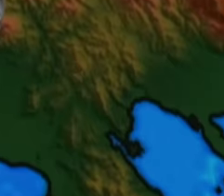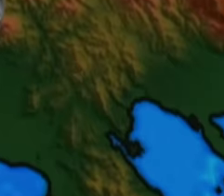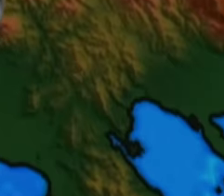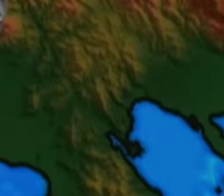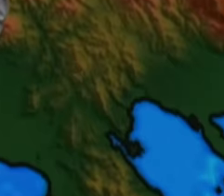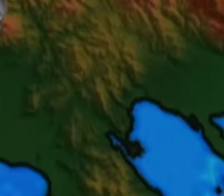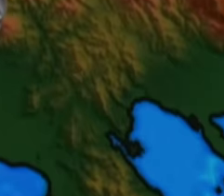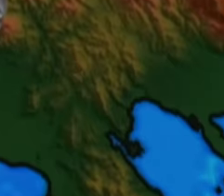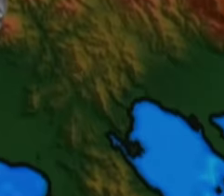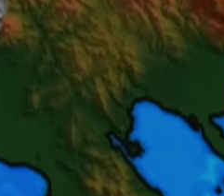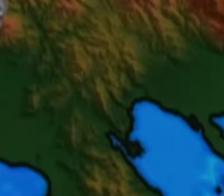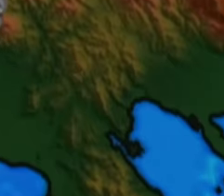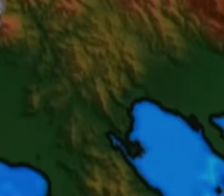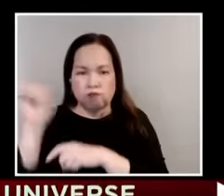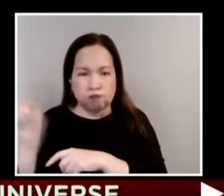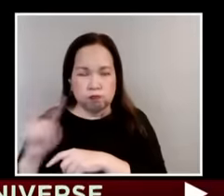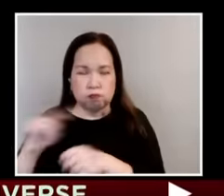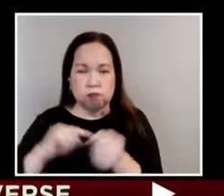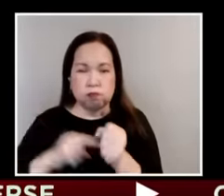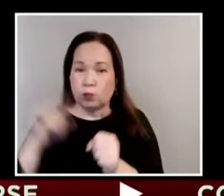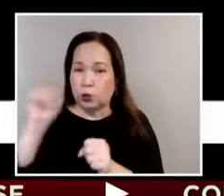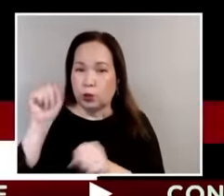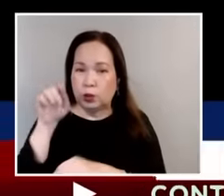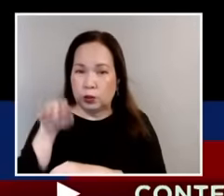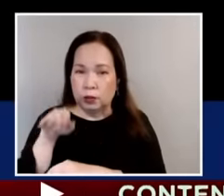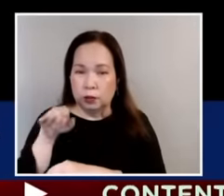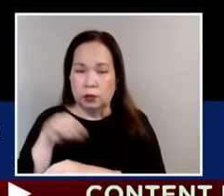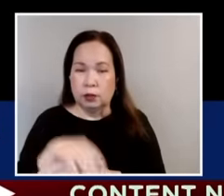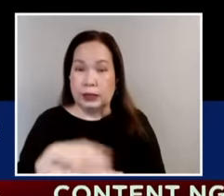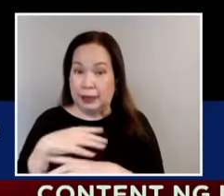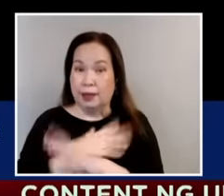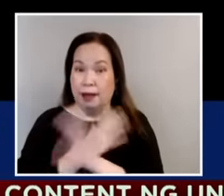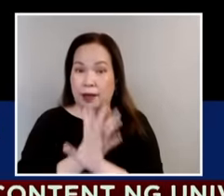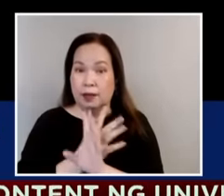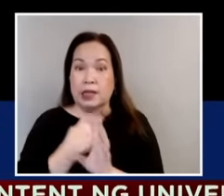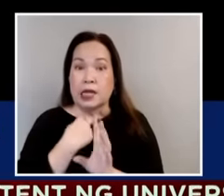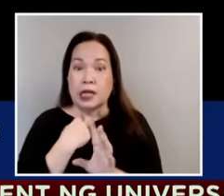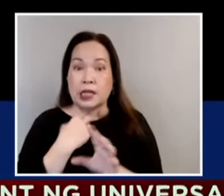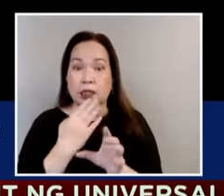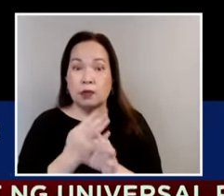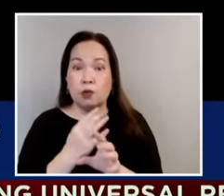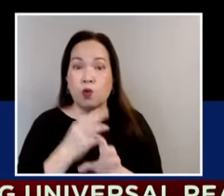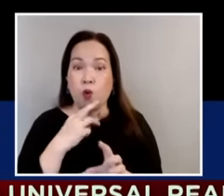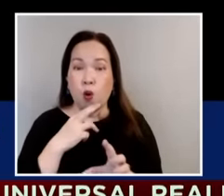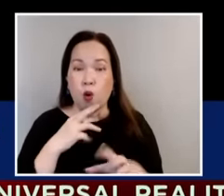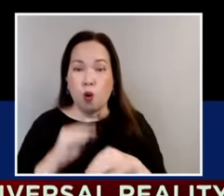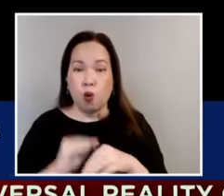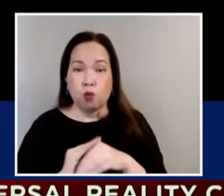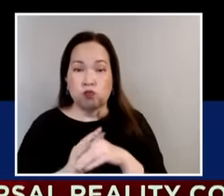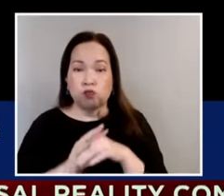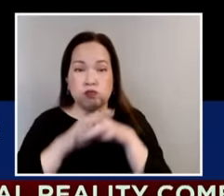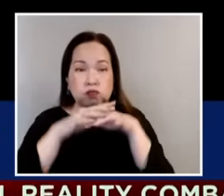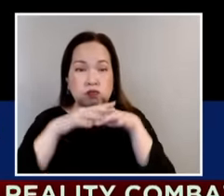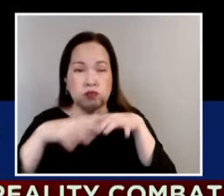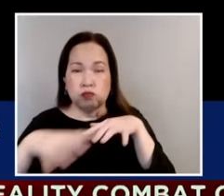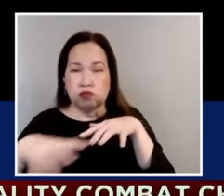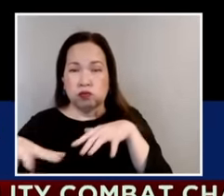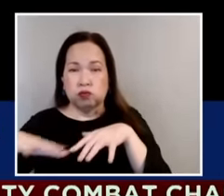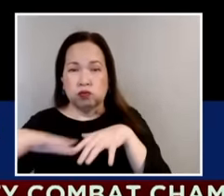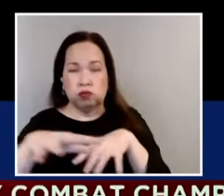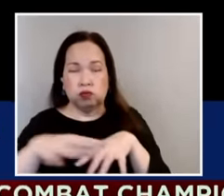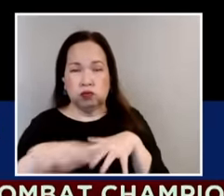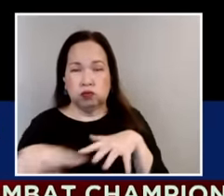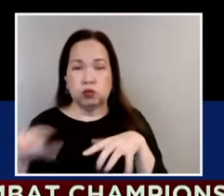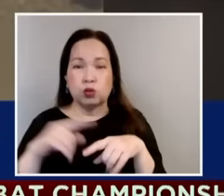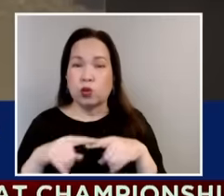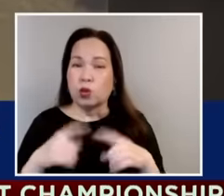nagsimula Martes ng hapon. Stranded ang ilang motorista matapos umapaw ang tubig sa isang sapa sa lugar. Nagsagawa naman